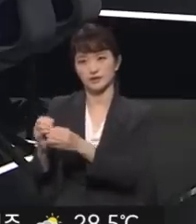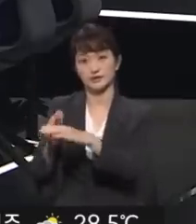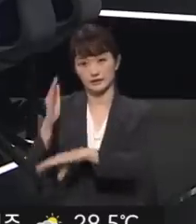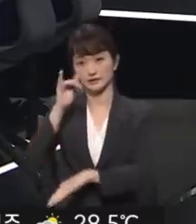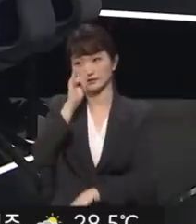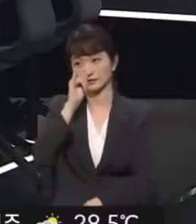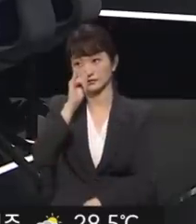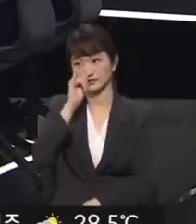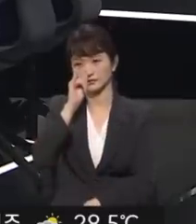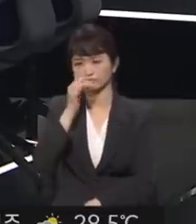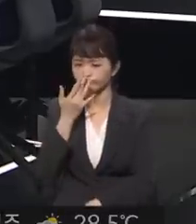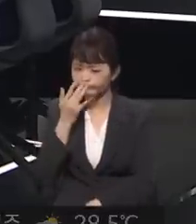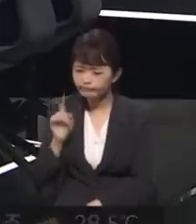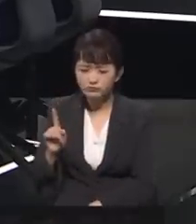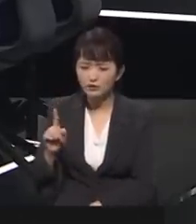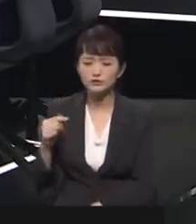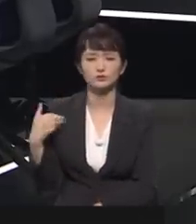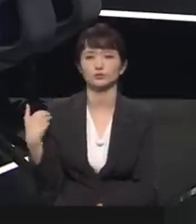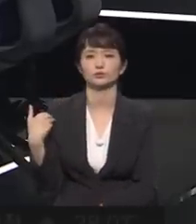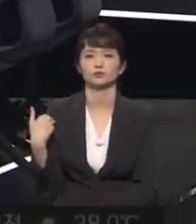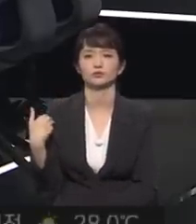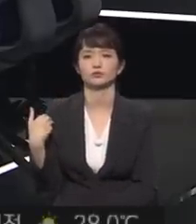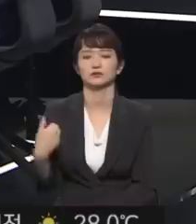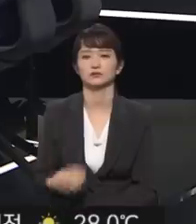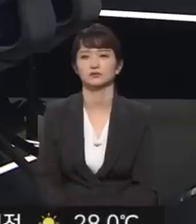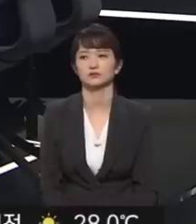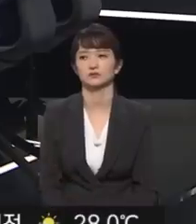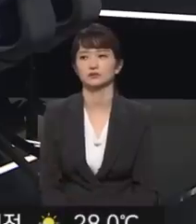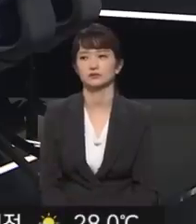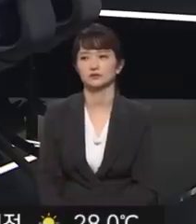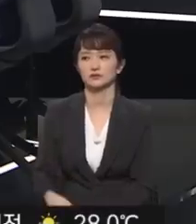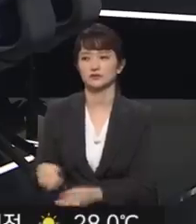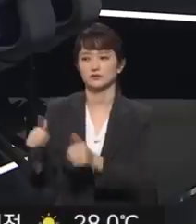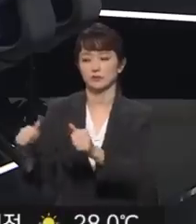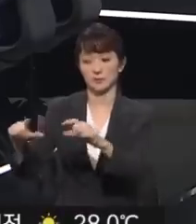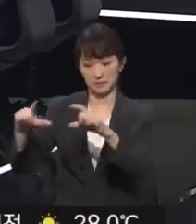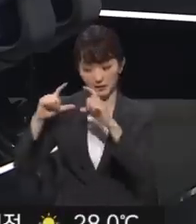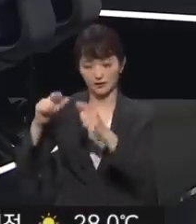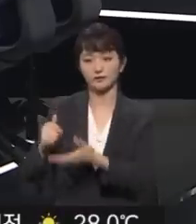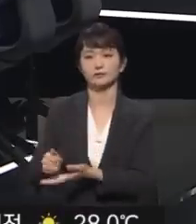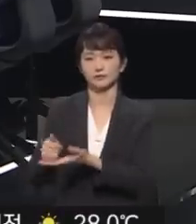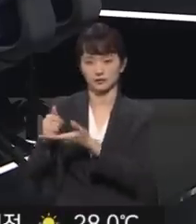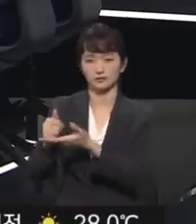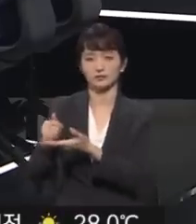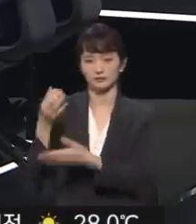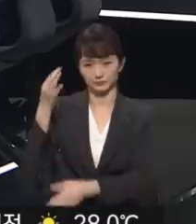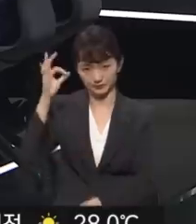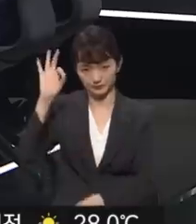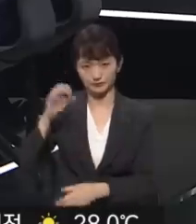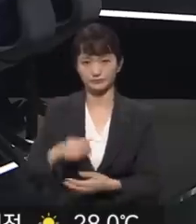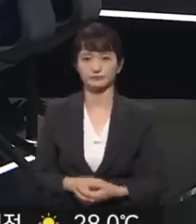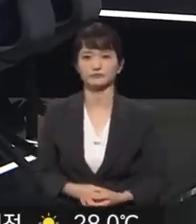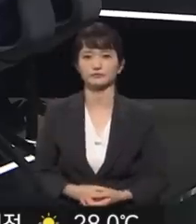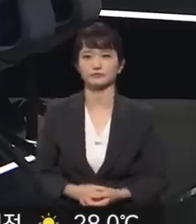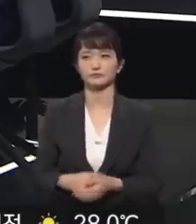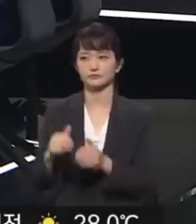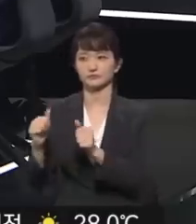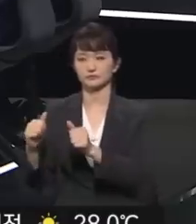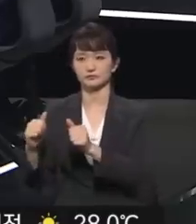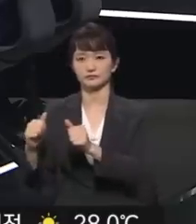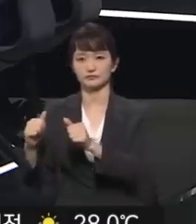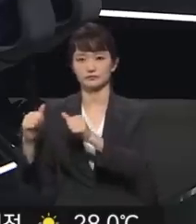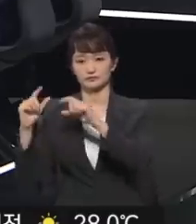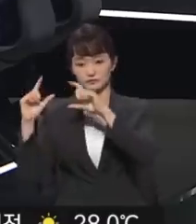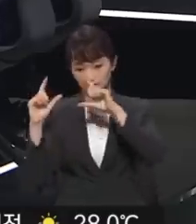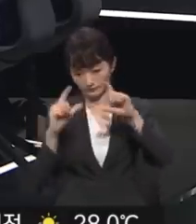대변인 1 가져라 저는 부분이나 존중하게 따는 거구요 손 중에서 공식 교수님은 물론 같은 당 이지만 법원의 판단 존중 해야지